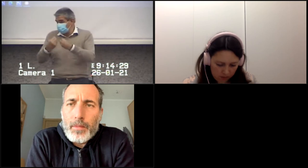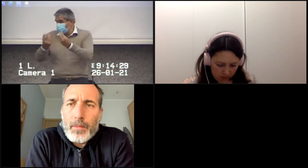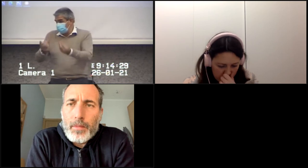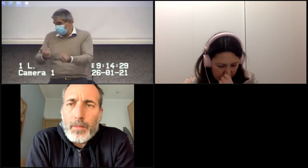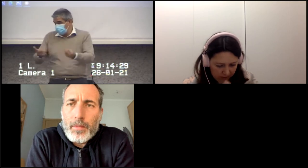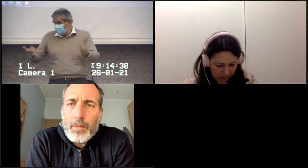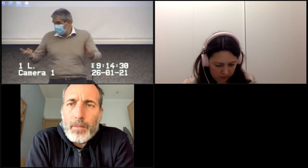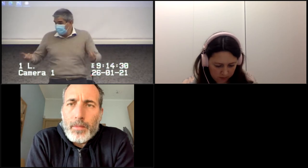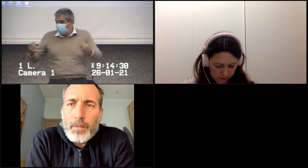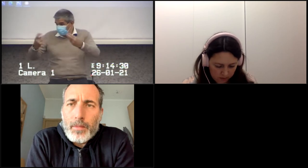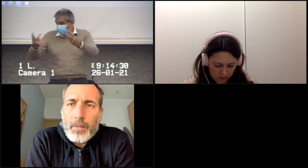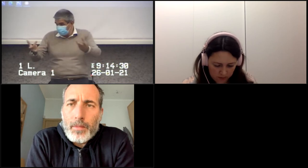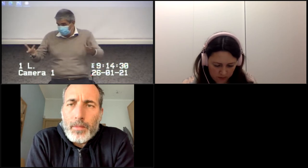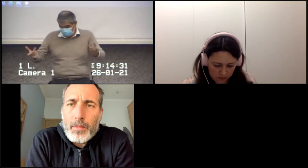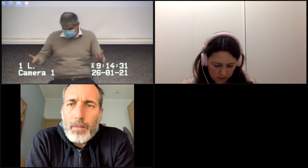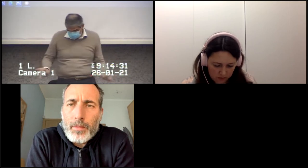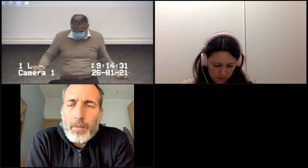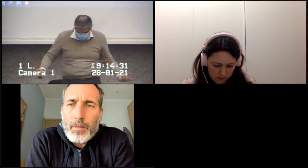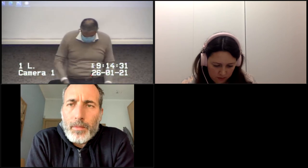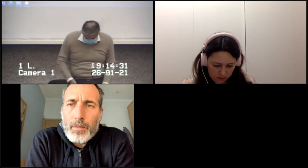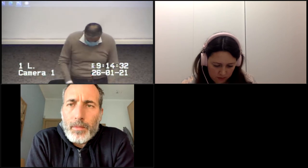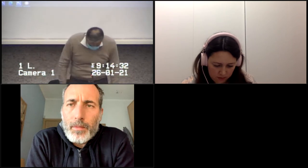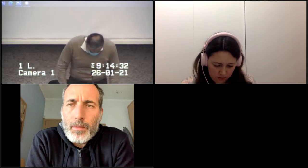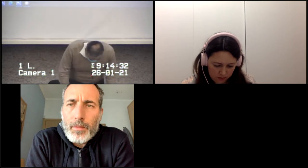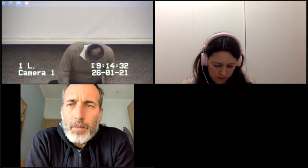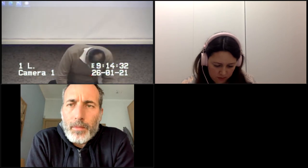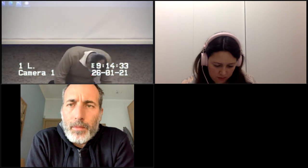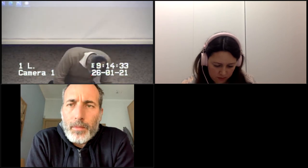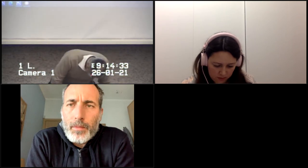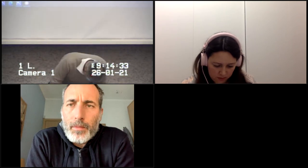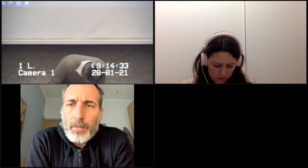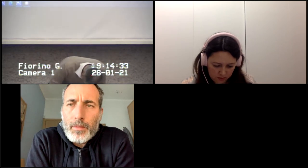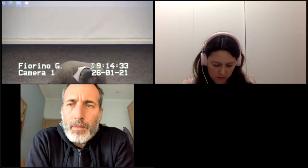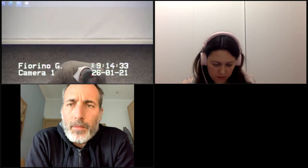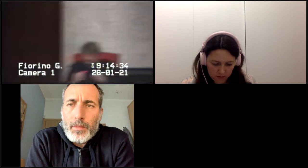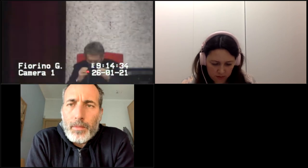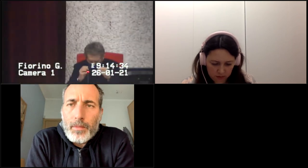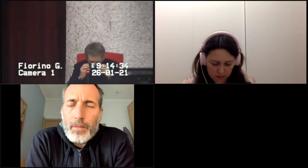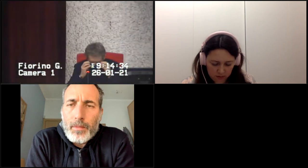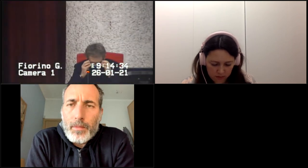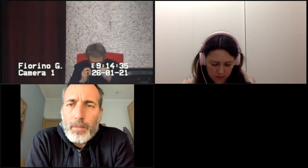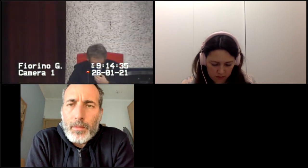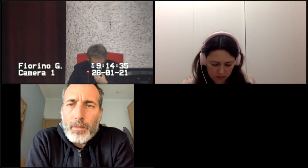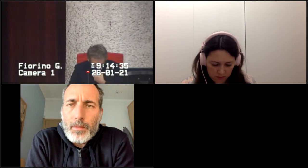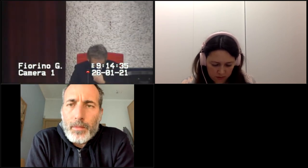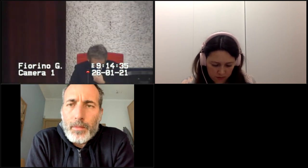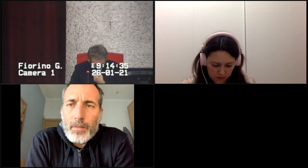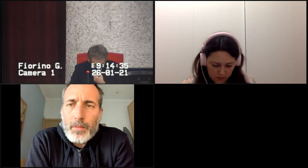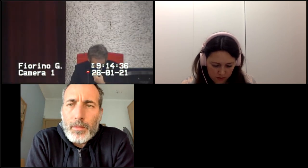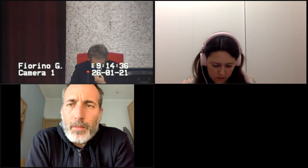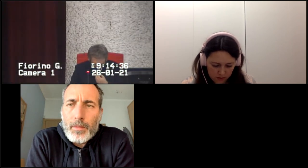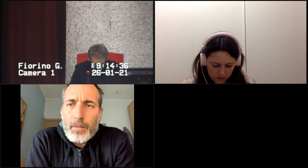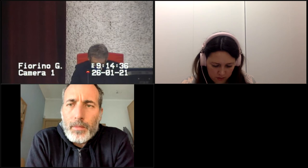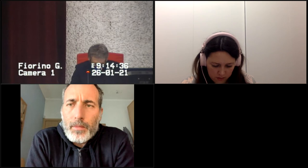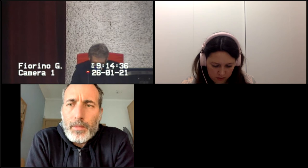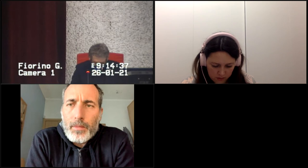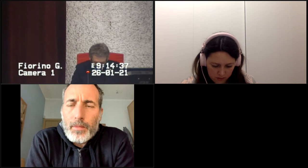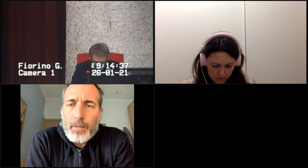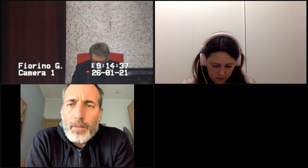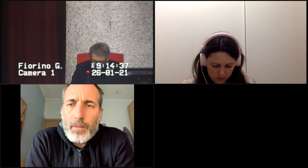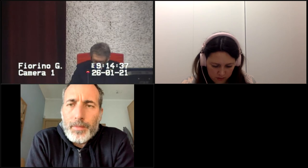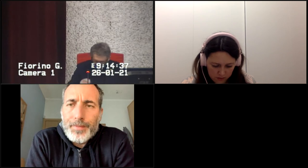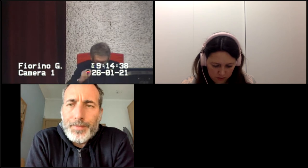governare da sole questo, il loro territorio specifico. Tutto qui. Grazie Assessore per la precisazione. Procediamo